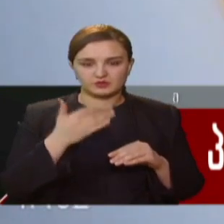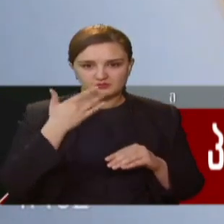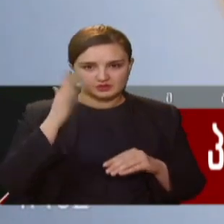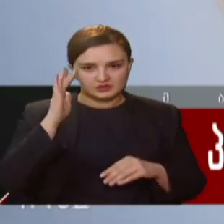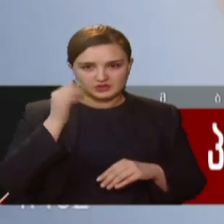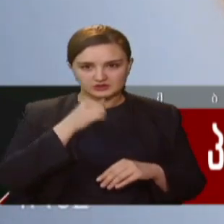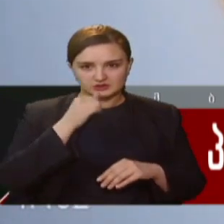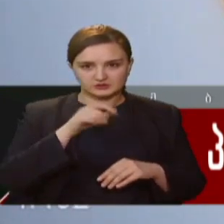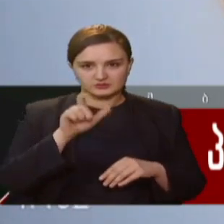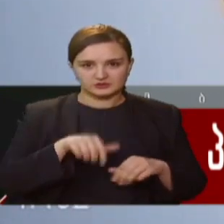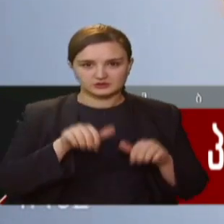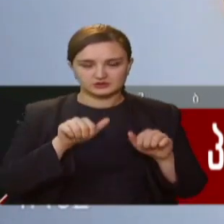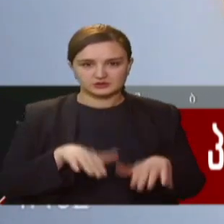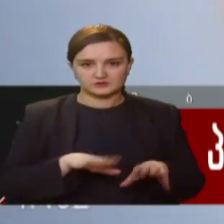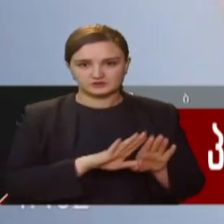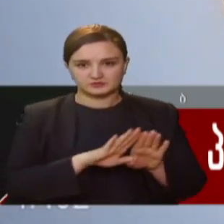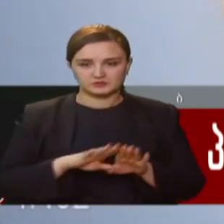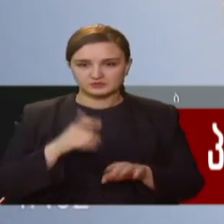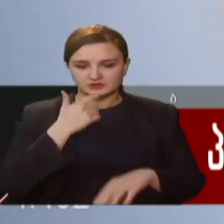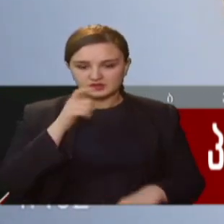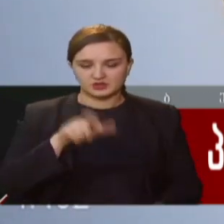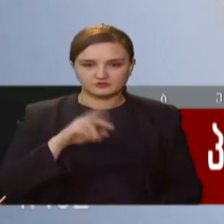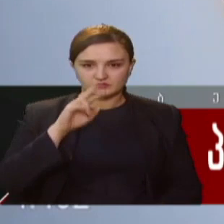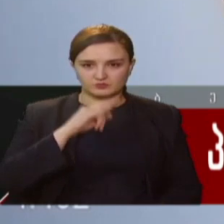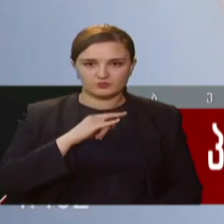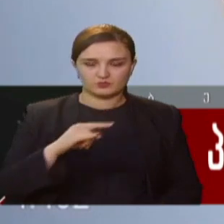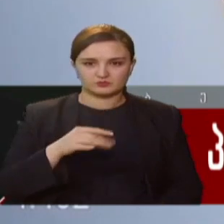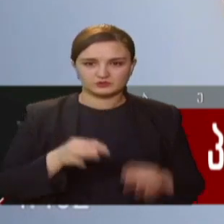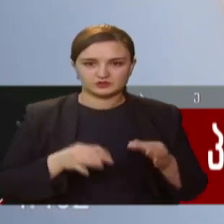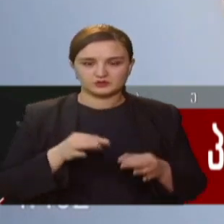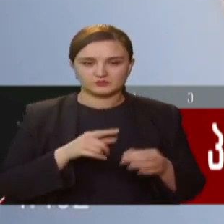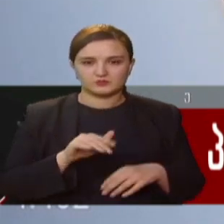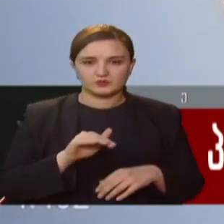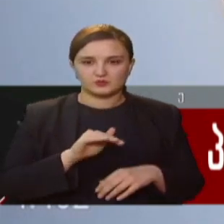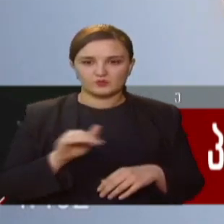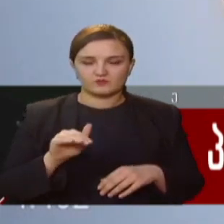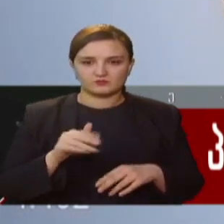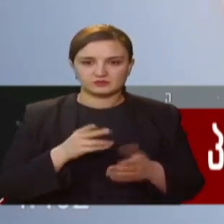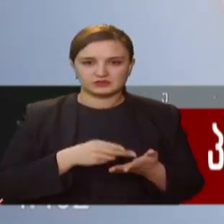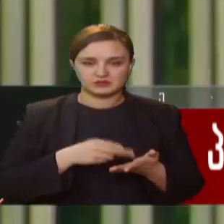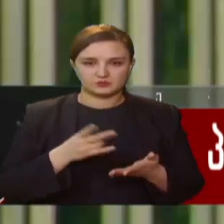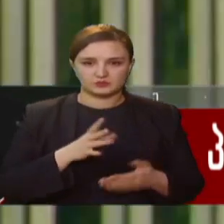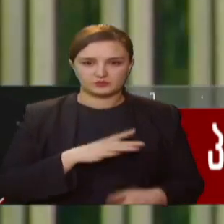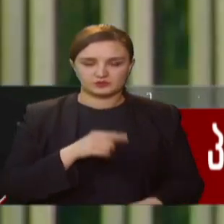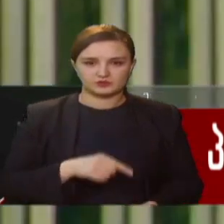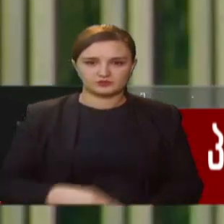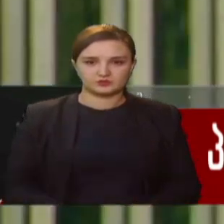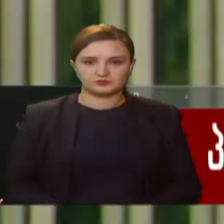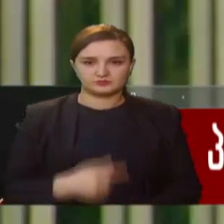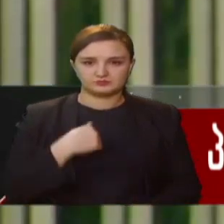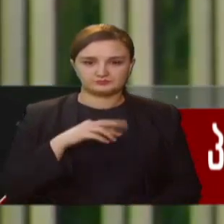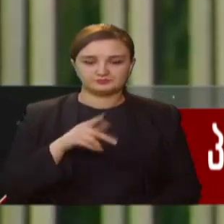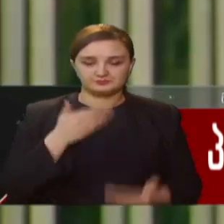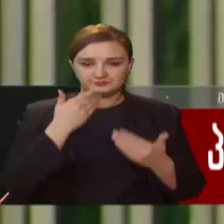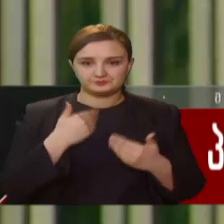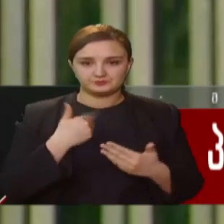ამერიკელი ექსპერტის დასკვნა, რომლის თანახმადაც სააკაშვილი მოწამლეს, სასამართლოსთვის უტყუარ მტკიცებულებად უნდა იქნას მიჩნეული. მე რომ მკითხოთ,